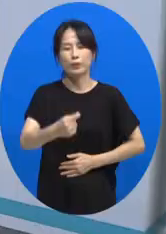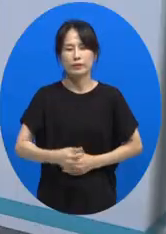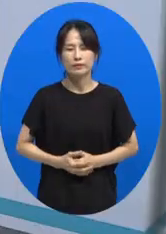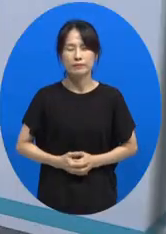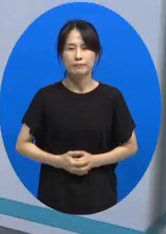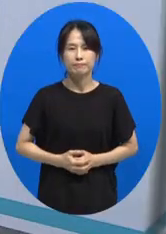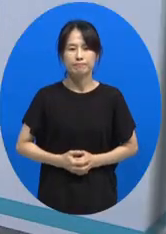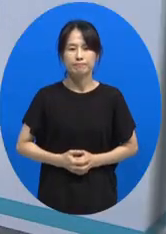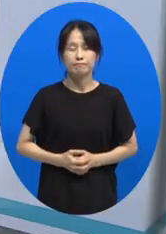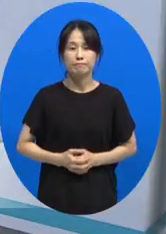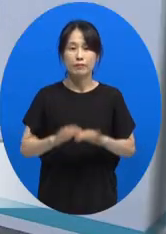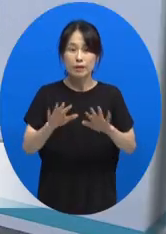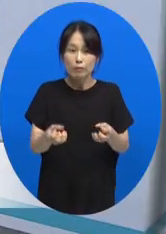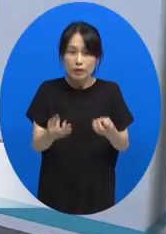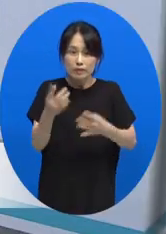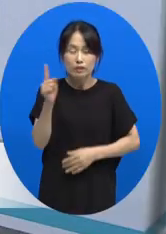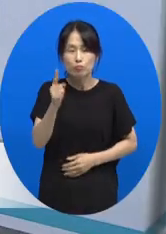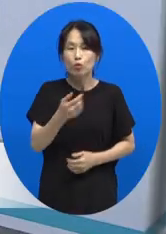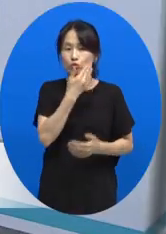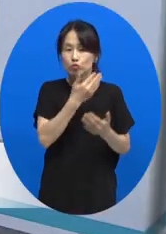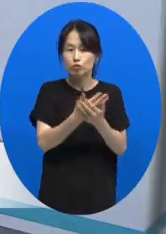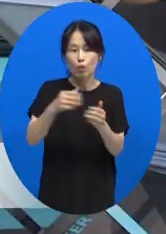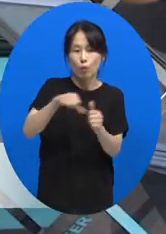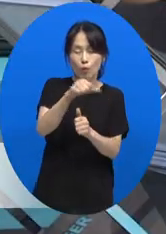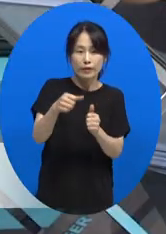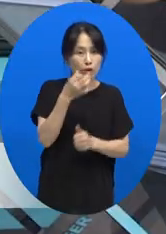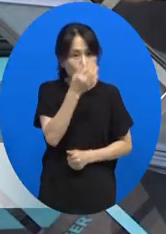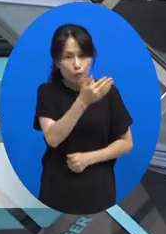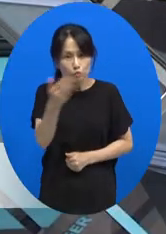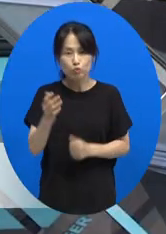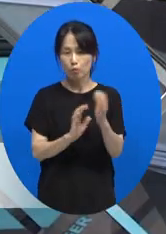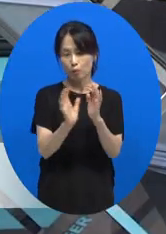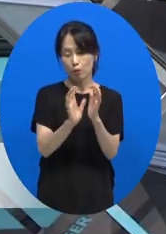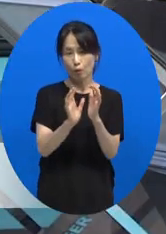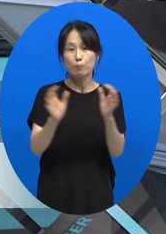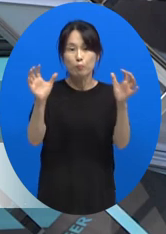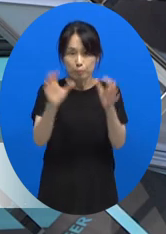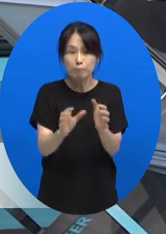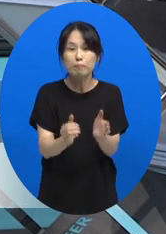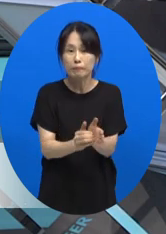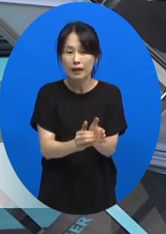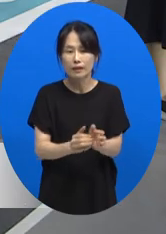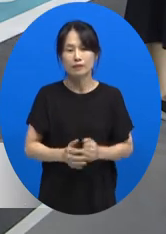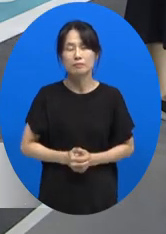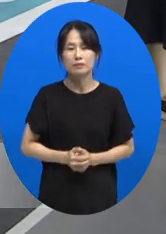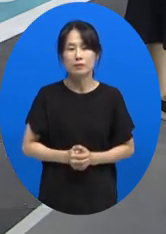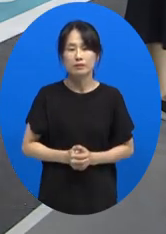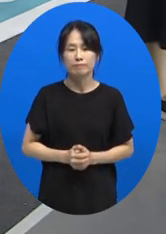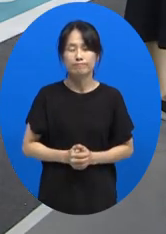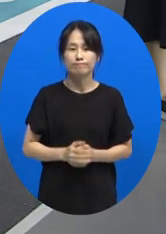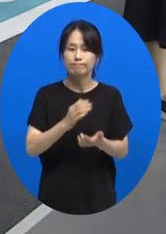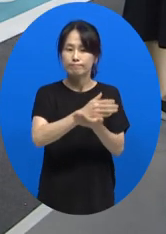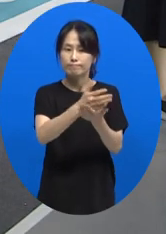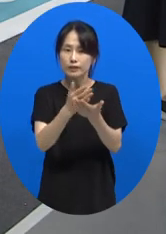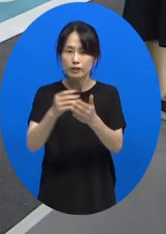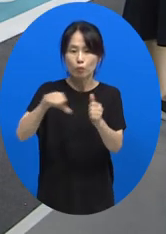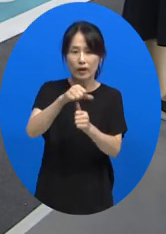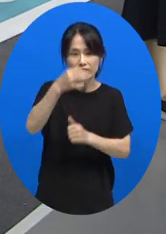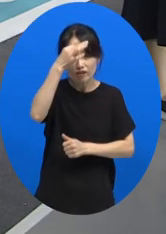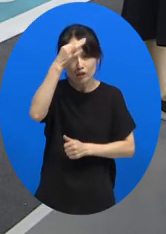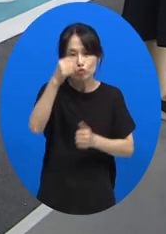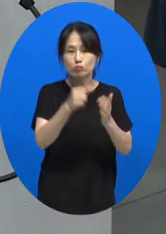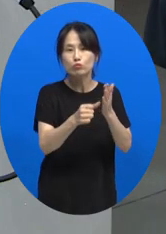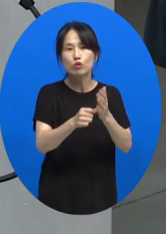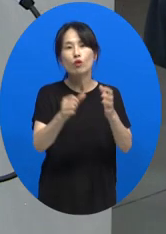해봅니다. 이번 행사는 도내 주요 환경 전시와 포럼 등을 한자리에 모아 선보였는데 그중에서도 다채로운